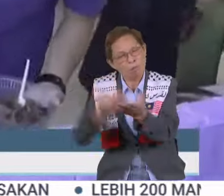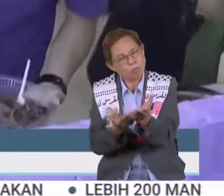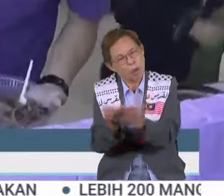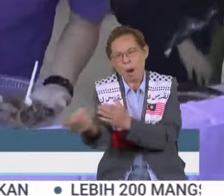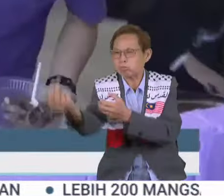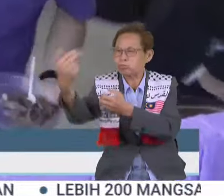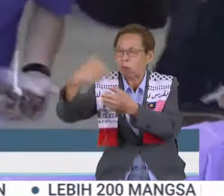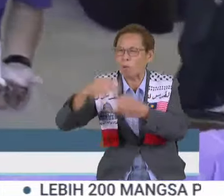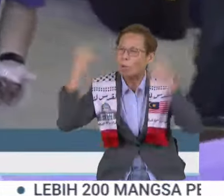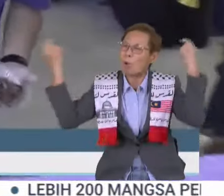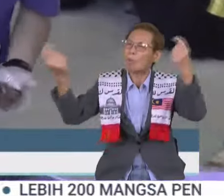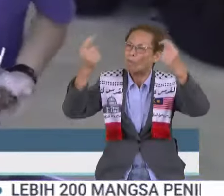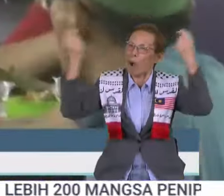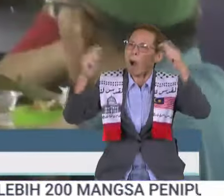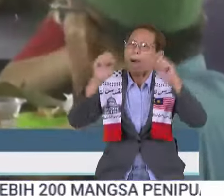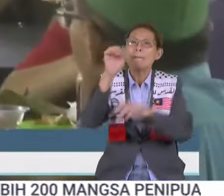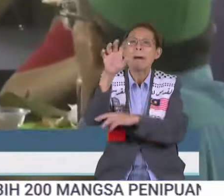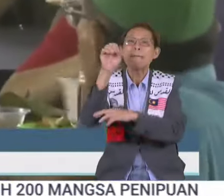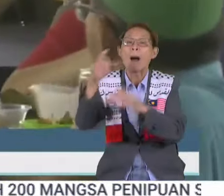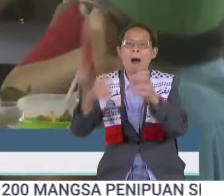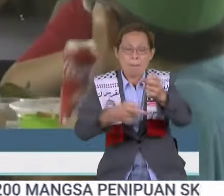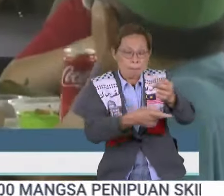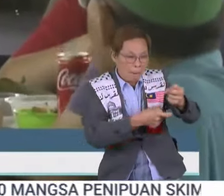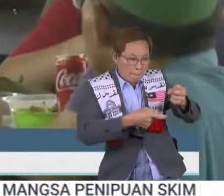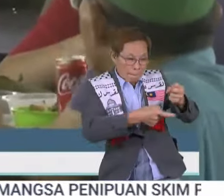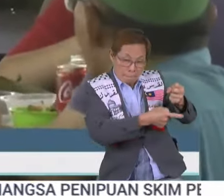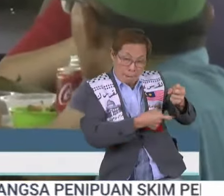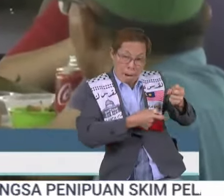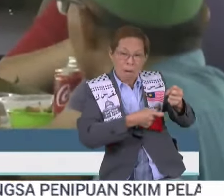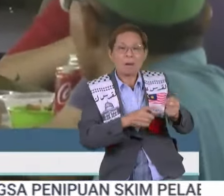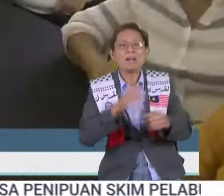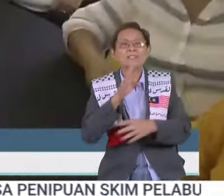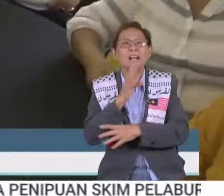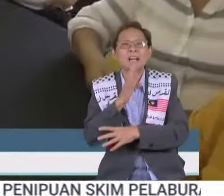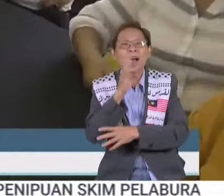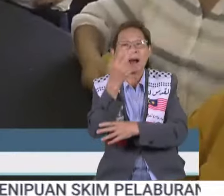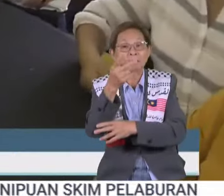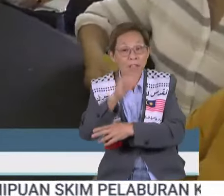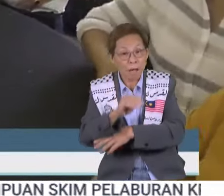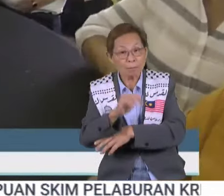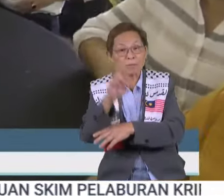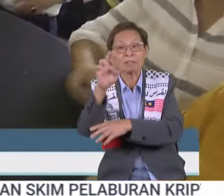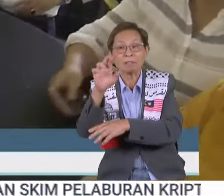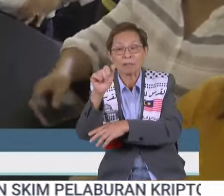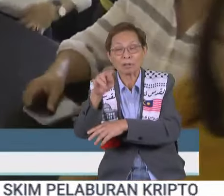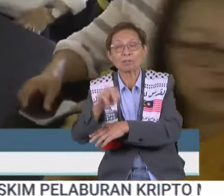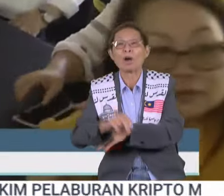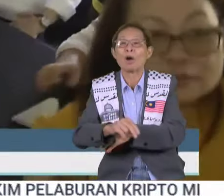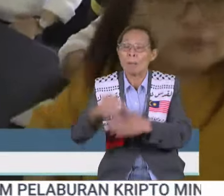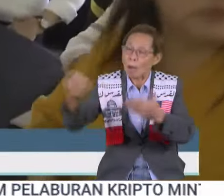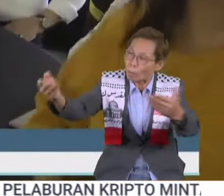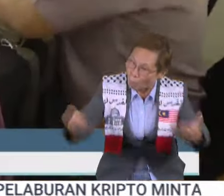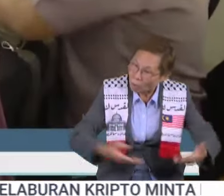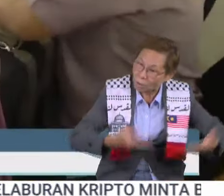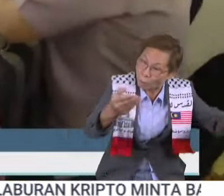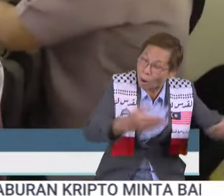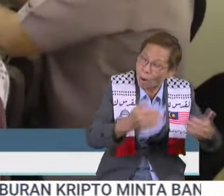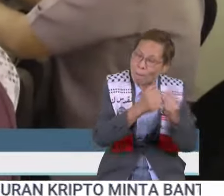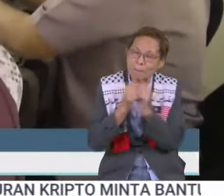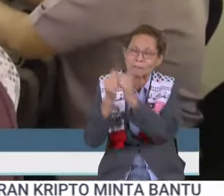untuk merayakan Pesta Keamatan ini. Bercakap kepada RTM di Ranau, Dato' Joachim turut mengalu-alukan orang ramai bersama-sama